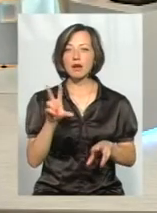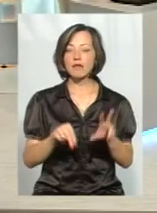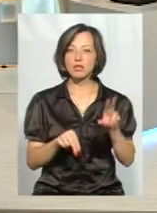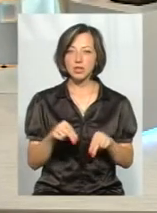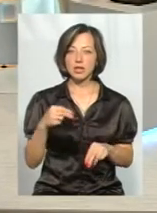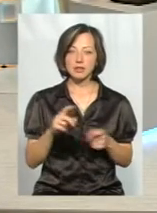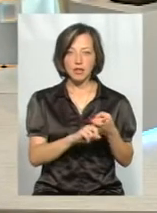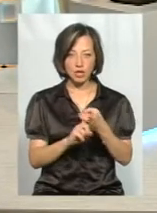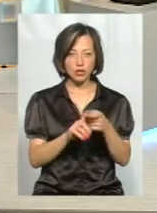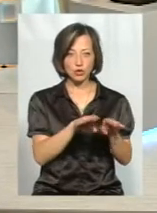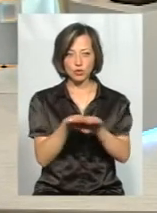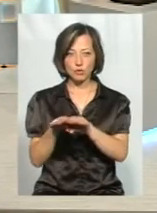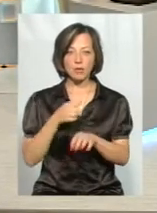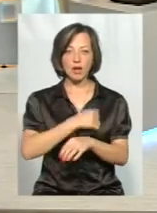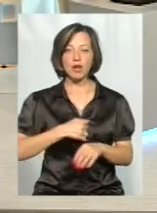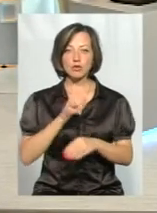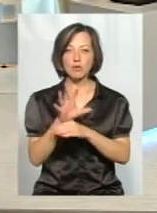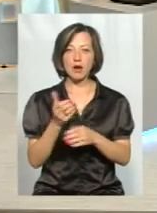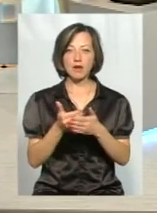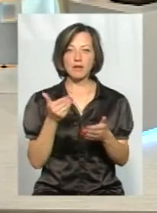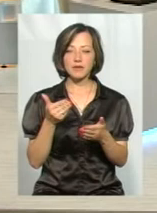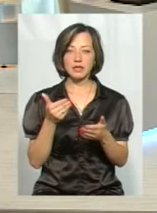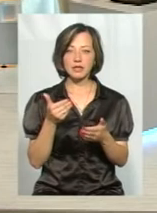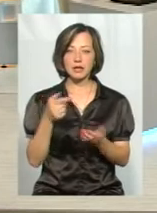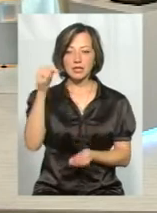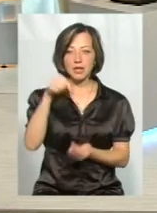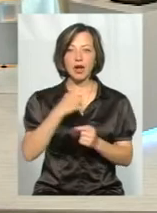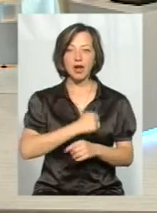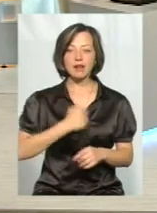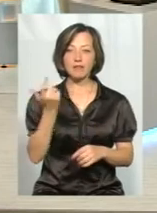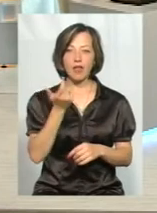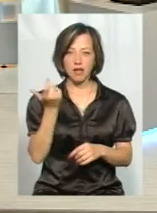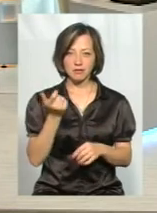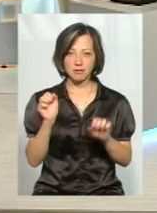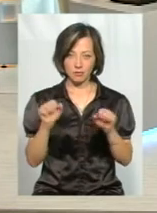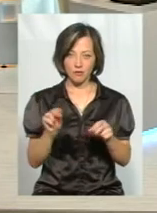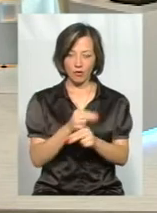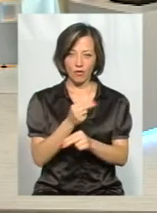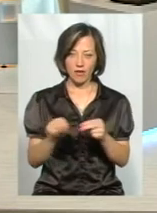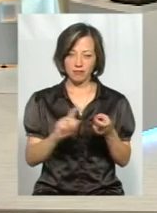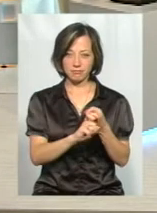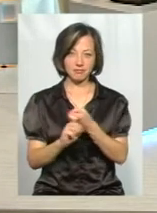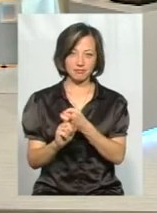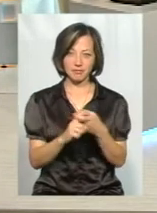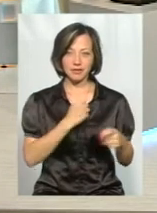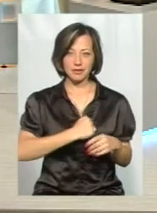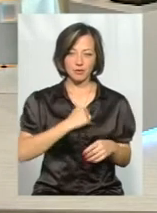ступінь агресії собаки від схильності до агресії її власника? Можливо, навіть від виховання її